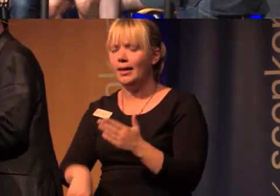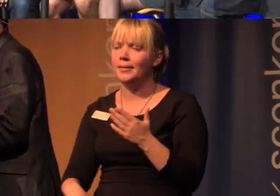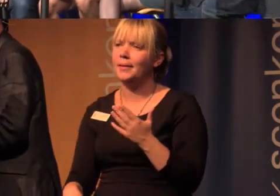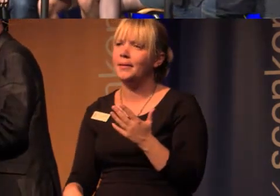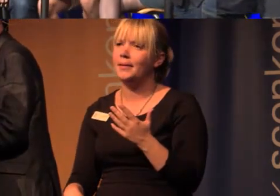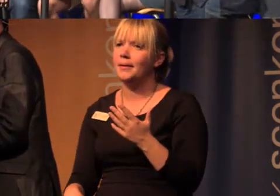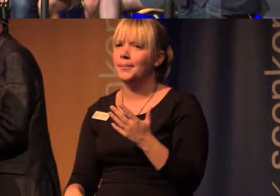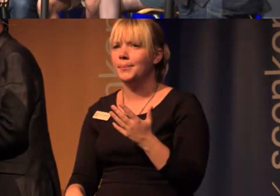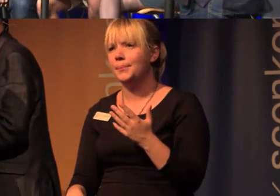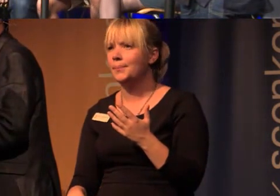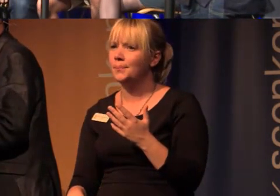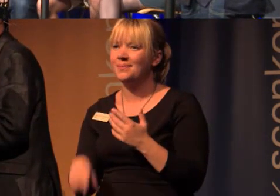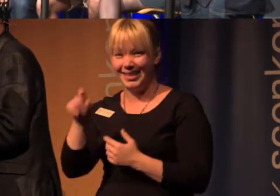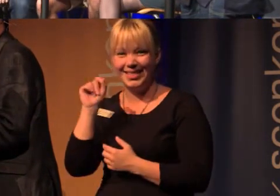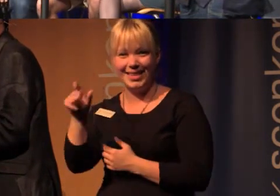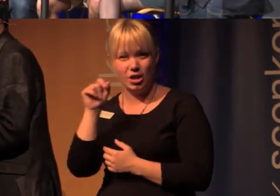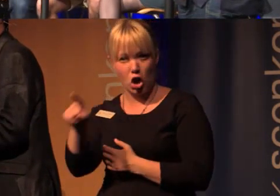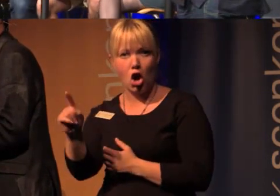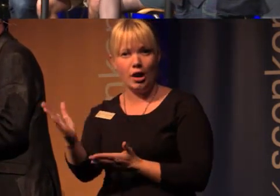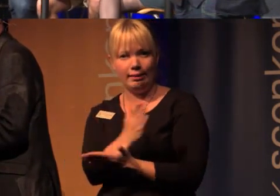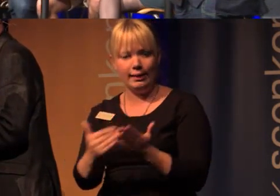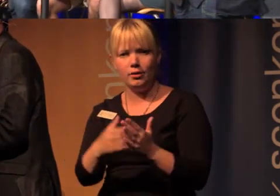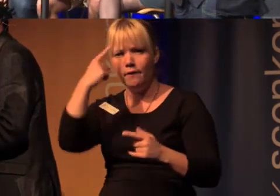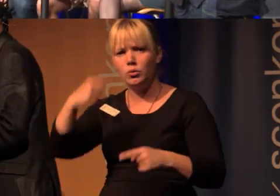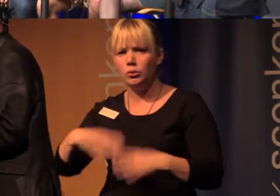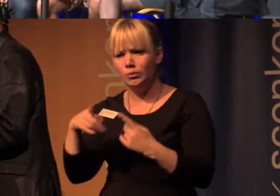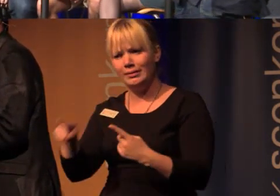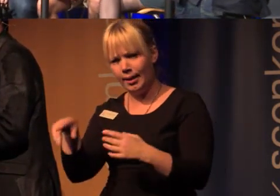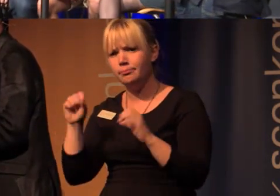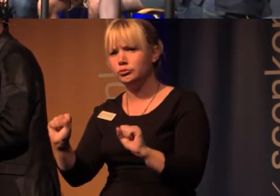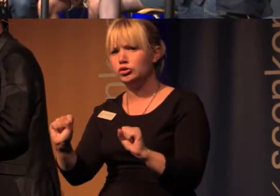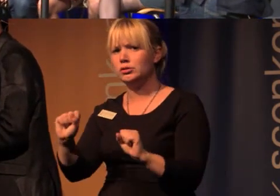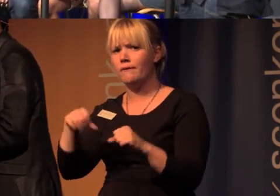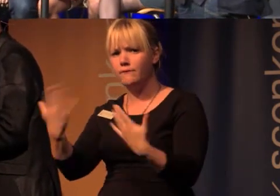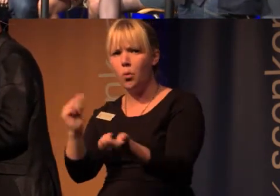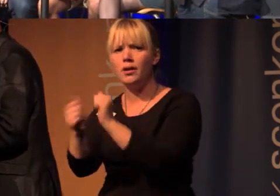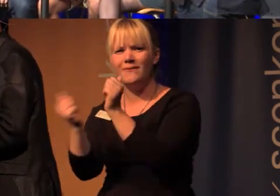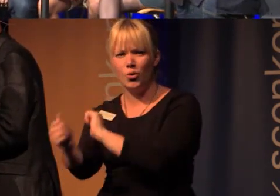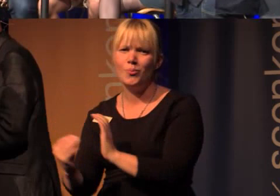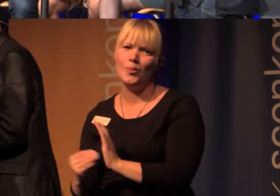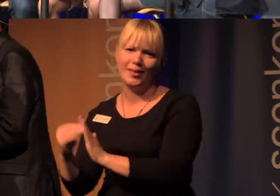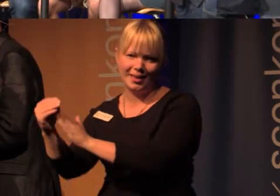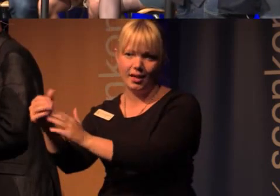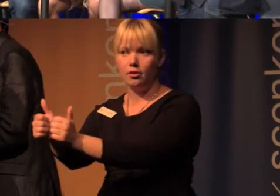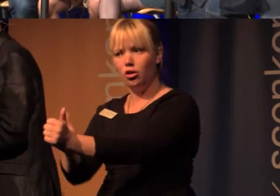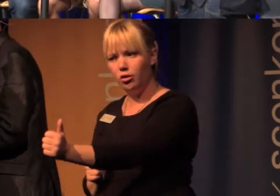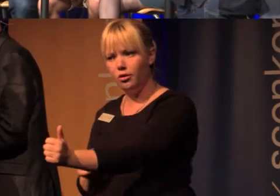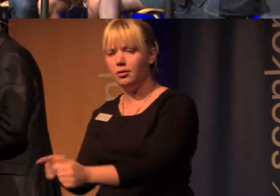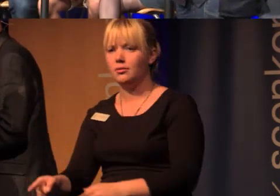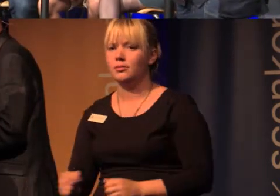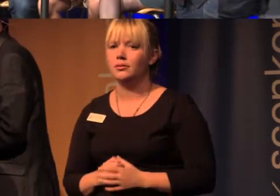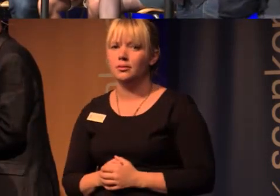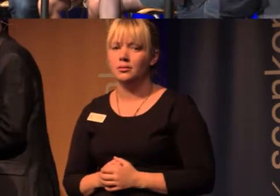den digitala delen av kulturen är i behov av reformer och är i behov av uppdatering. Vi ser hur man kriminaliserar